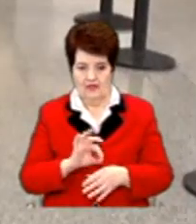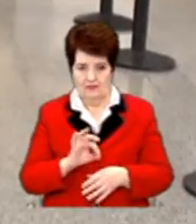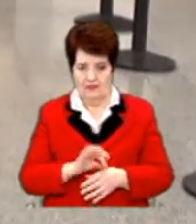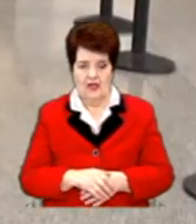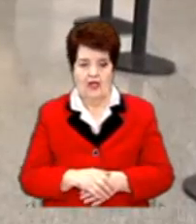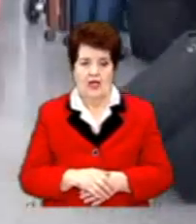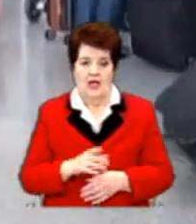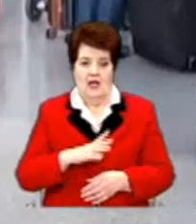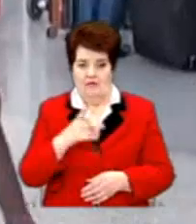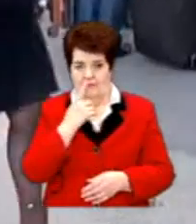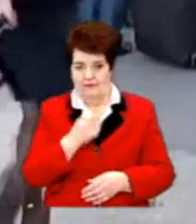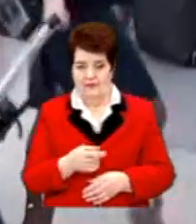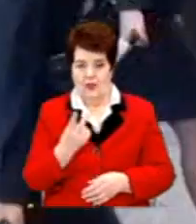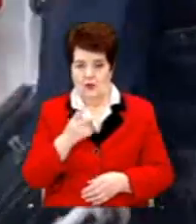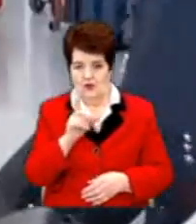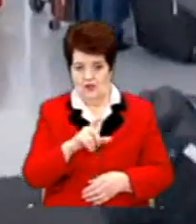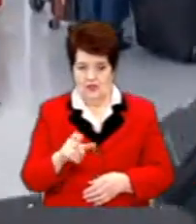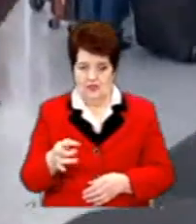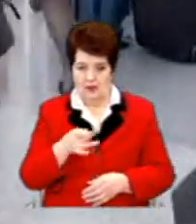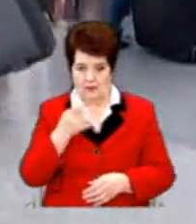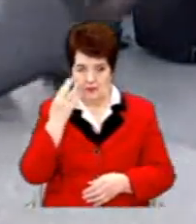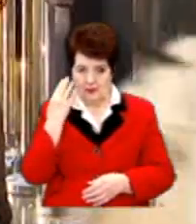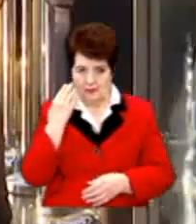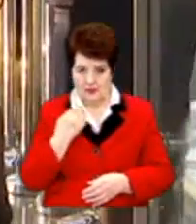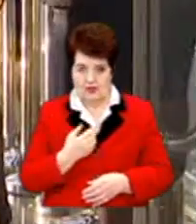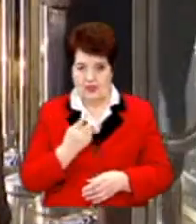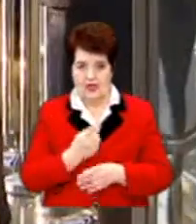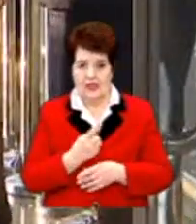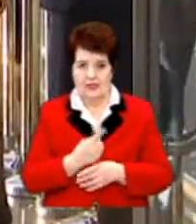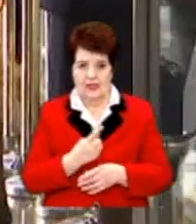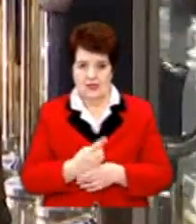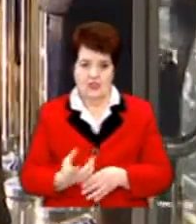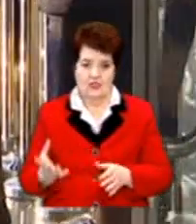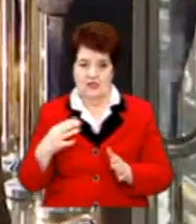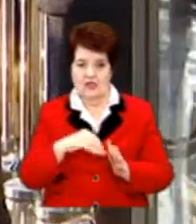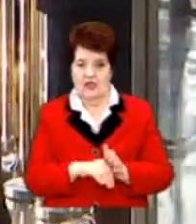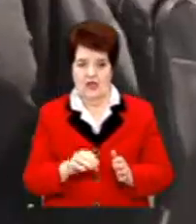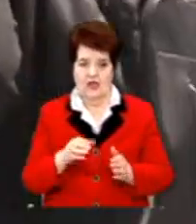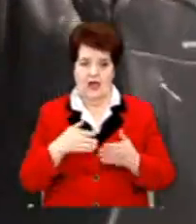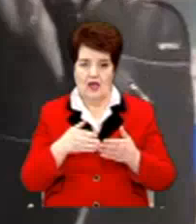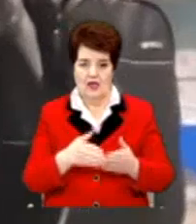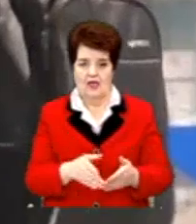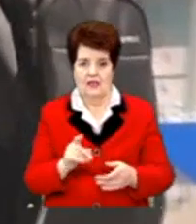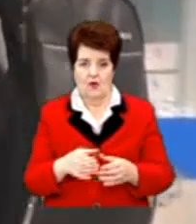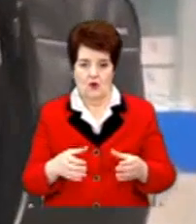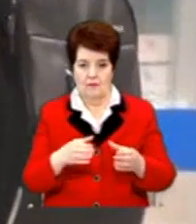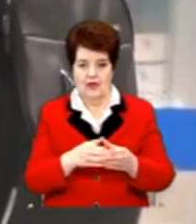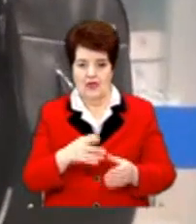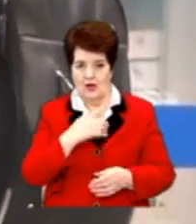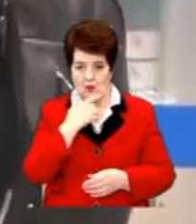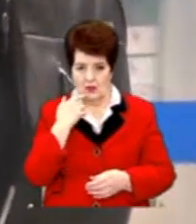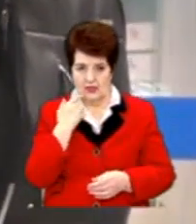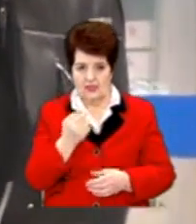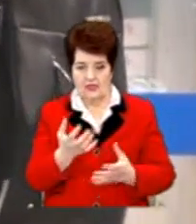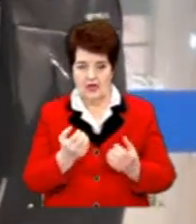precizări referitoare la cei doi cetățeni ai Republicii Moldova cărora li s-a interzis îmbarcarea într-o aeronavă operată de o companie rusească. Ei